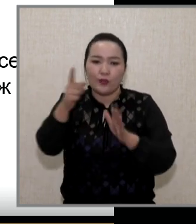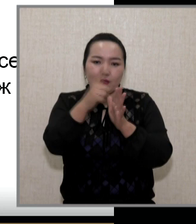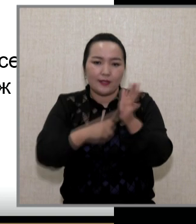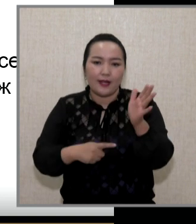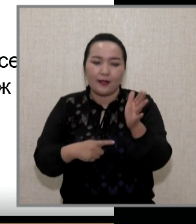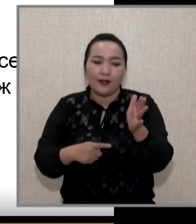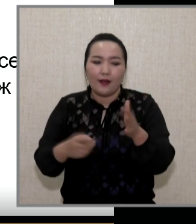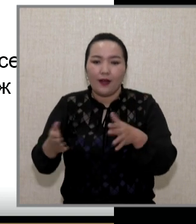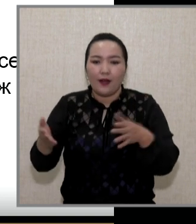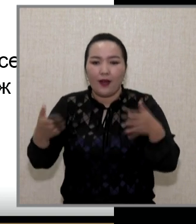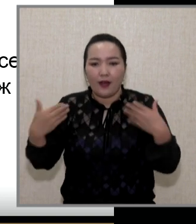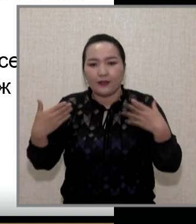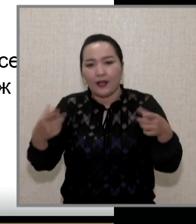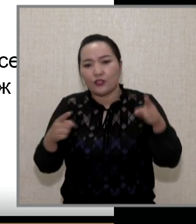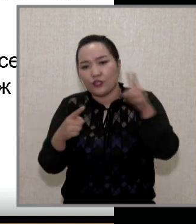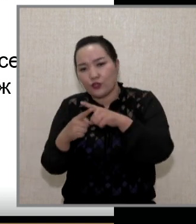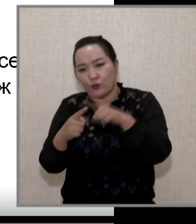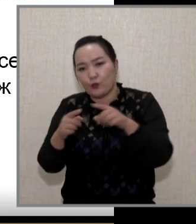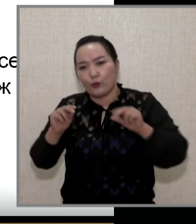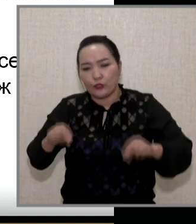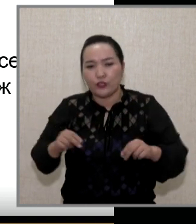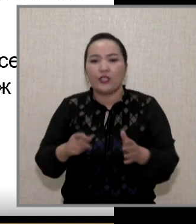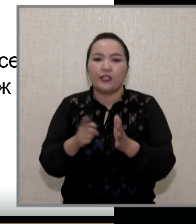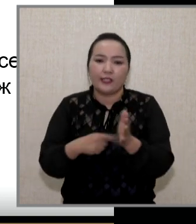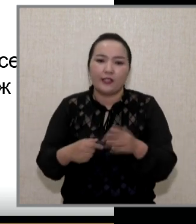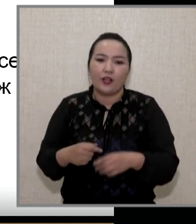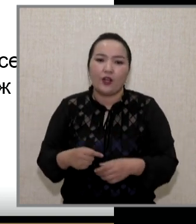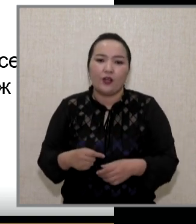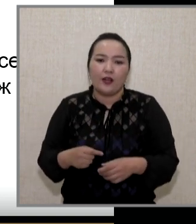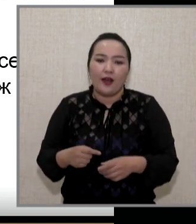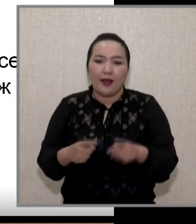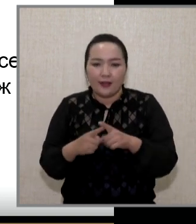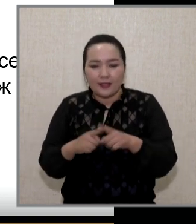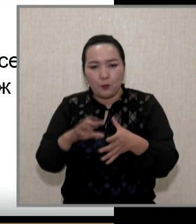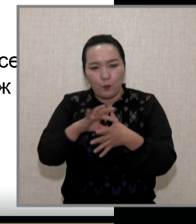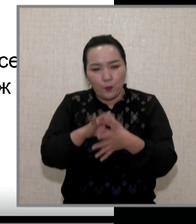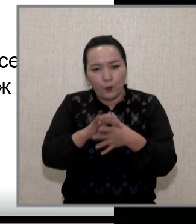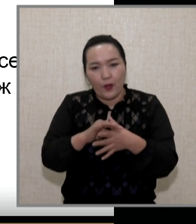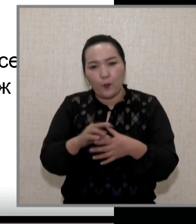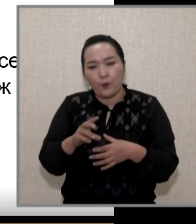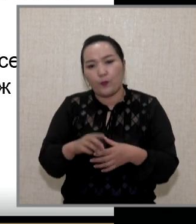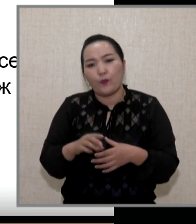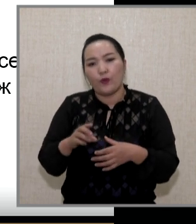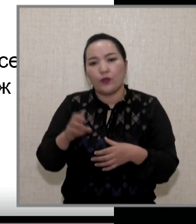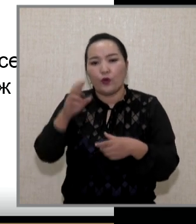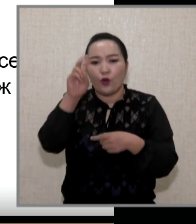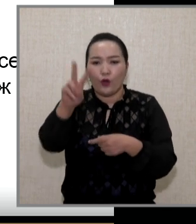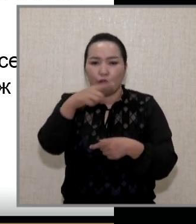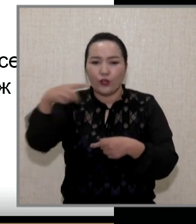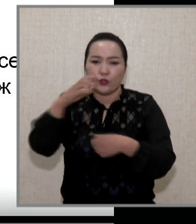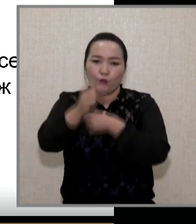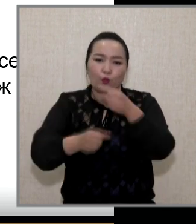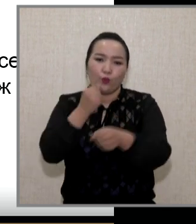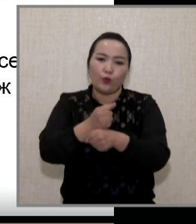өлгсөн маха бол 2-3 сар өлгөөд бүтэн хатаасны дараа хэргэлдэг. За ингэж хатаасан борцлох аргаар хатаасан маха бол